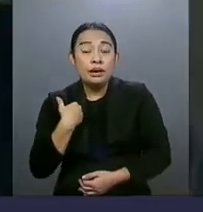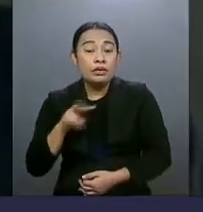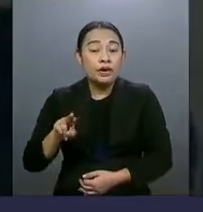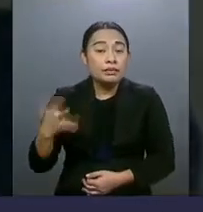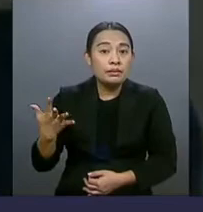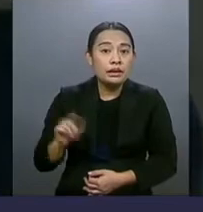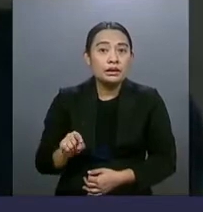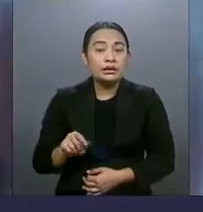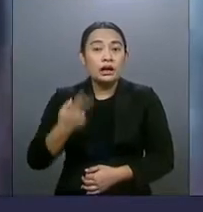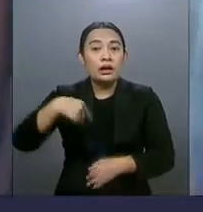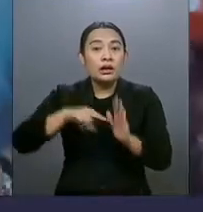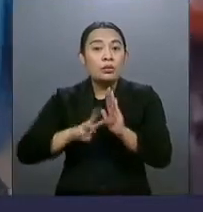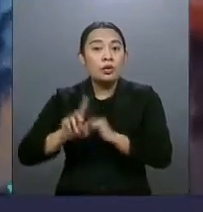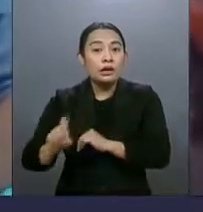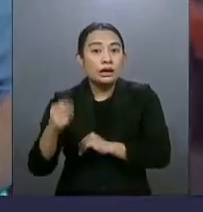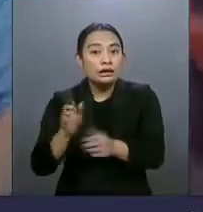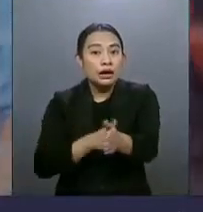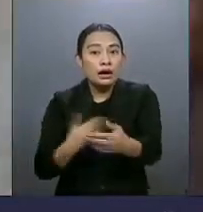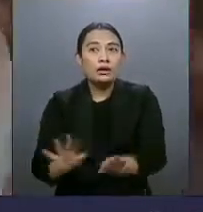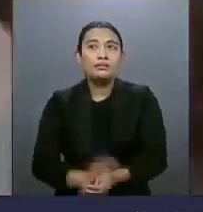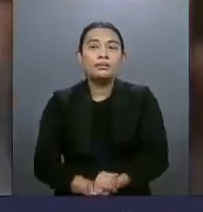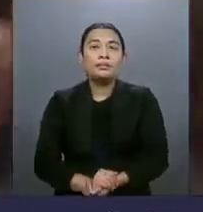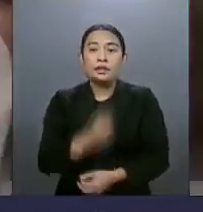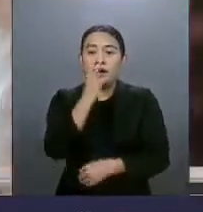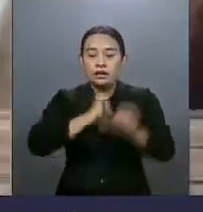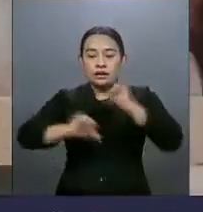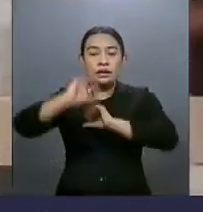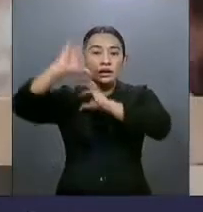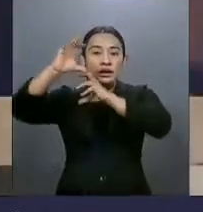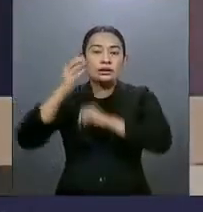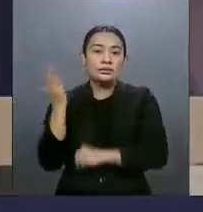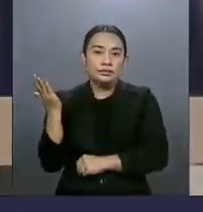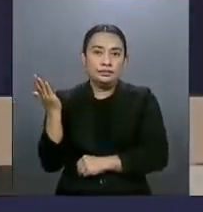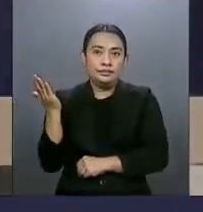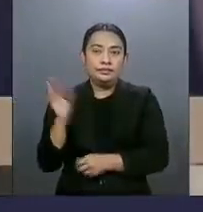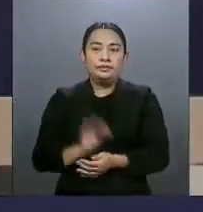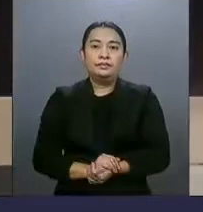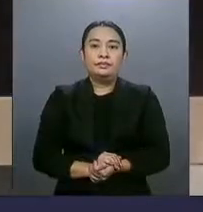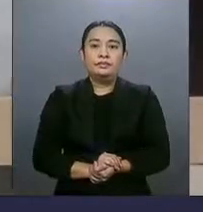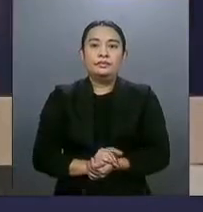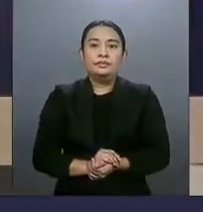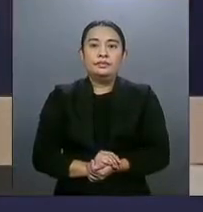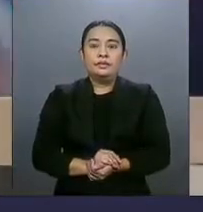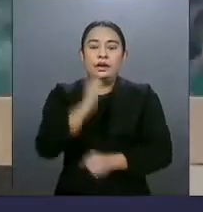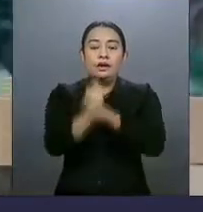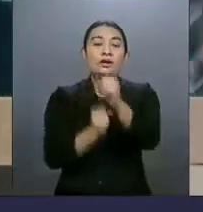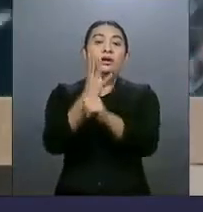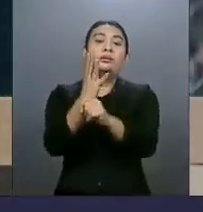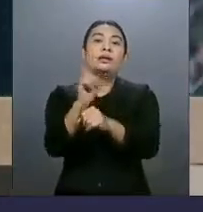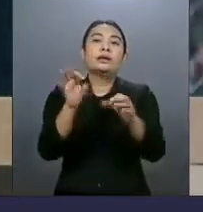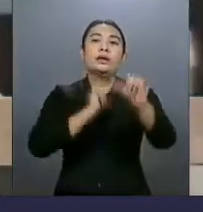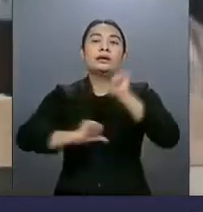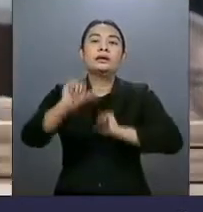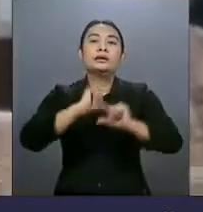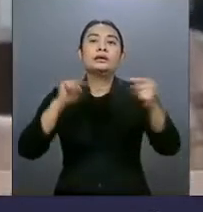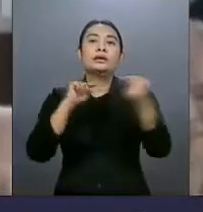านแล้ว ผลงานล่าสุดของก้องยังเห็นได้จากภาพยนตร์ค่ะซึ่งเป็นการกลับมารับงานในรอบ4ปีในบทนักดนตรีตรงกับ